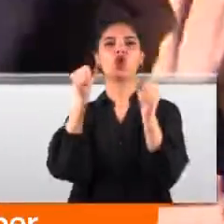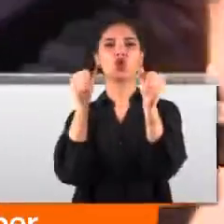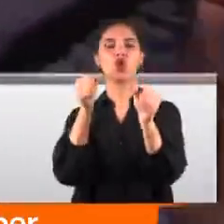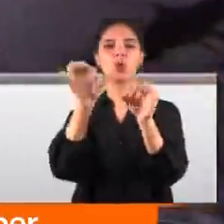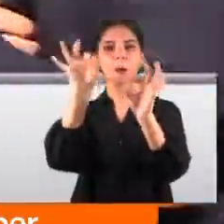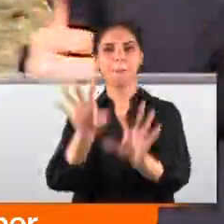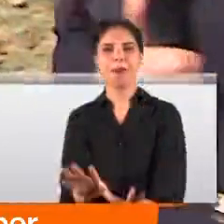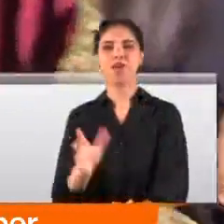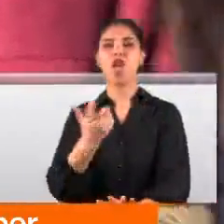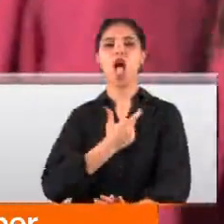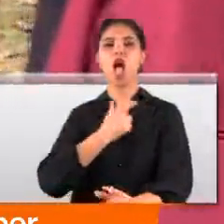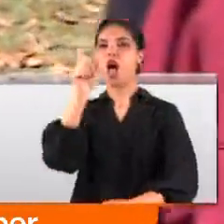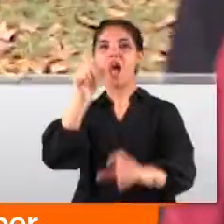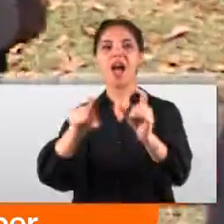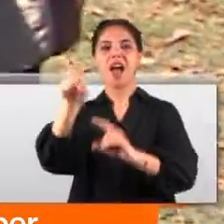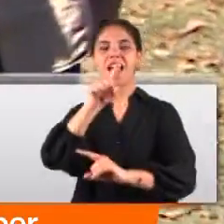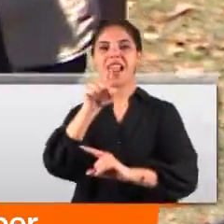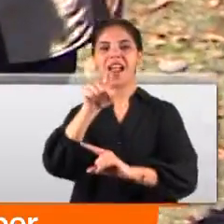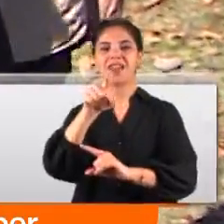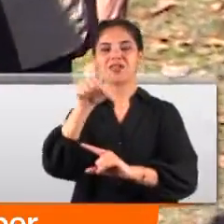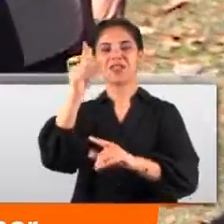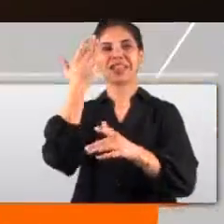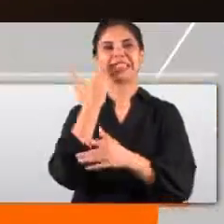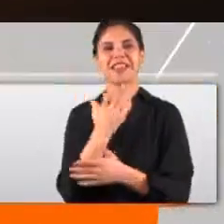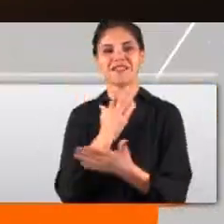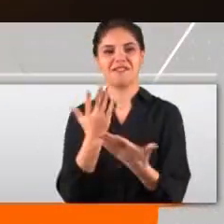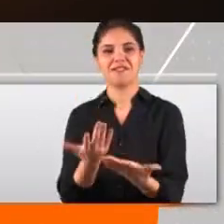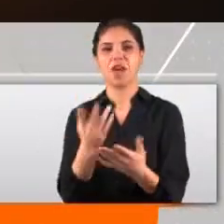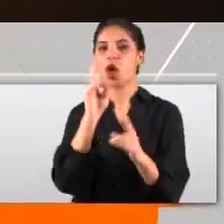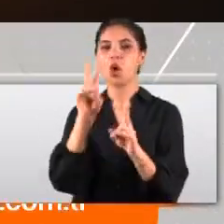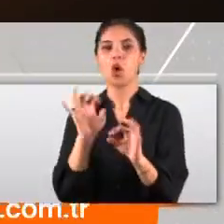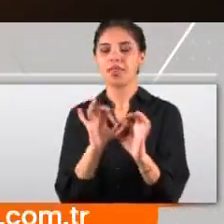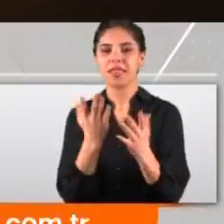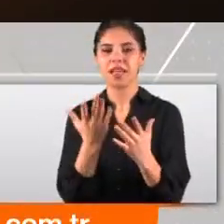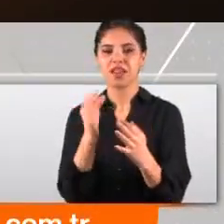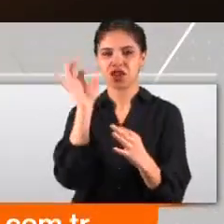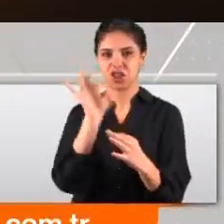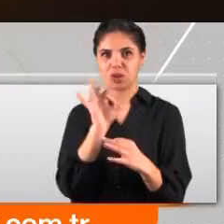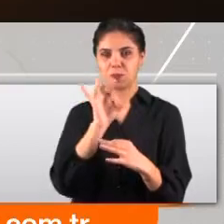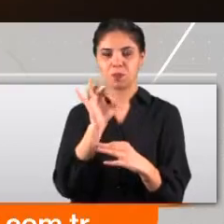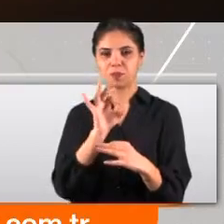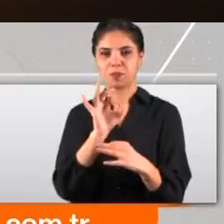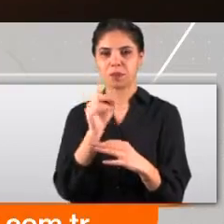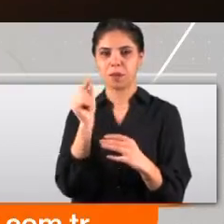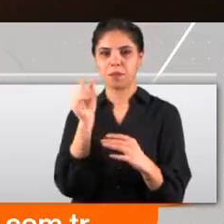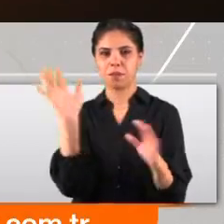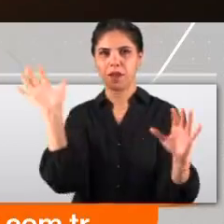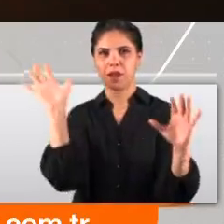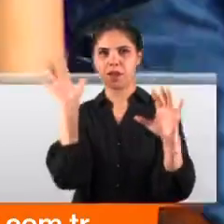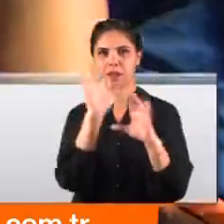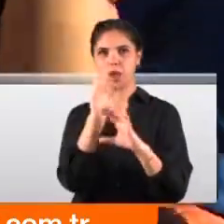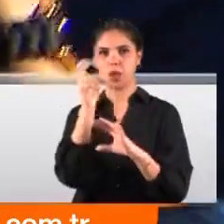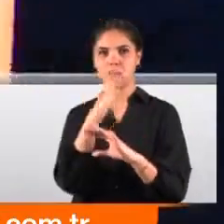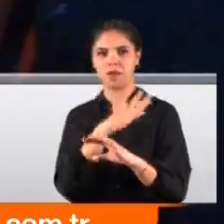öğrenciler teleskopla burada güneş tutulmasını izliyorlar. Ne görüyorsun şu an? Şu an biraz kapalı güneş